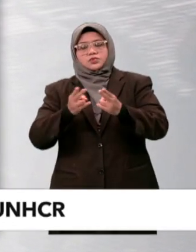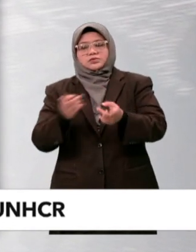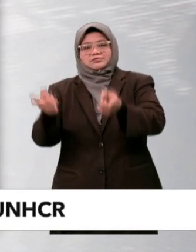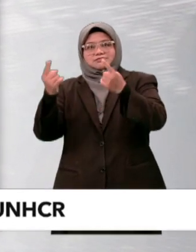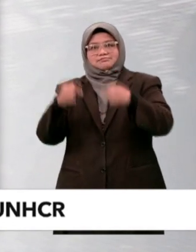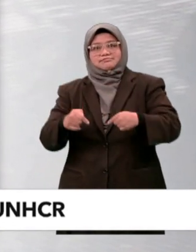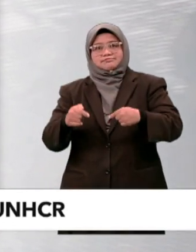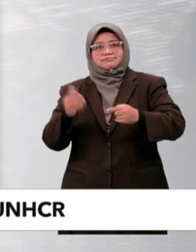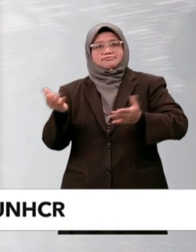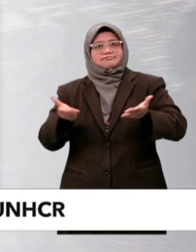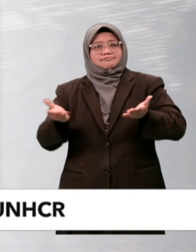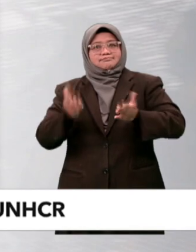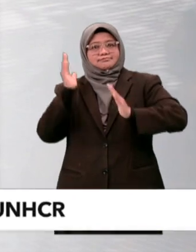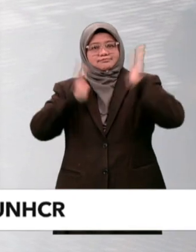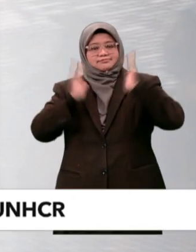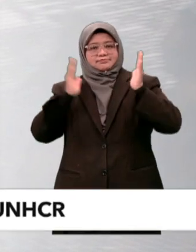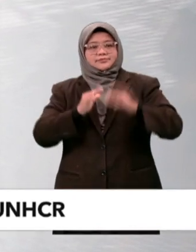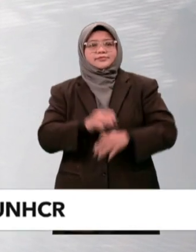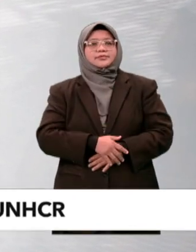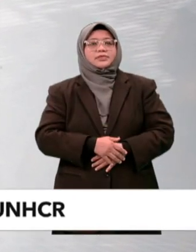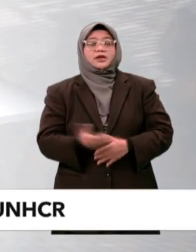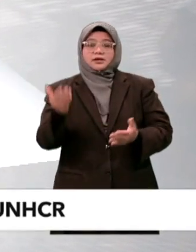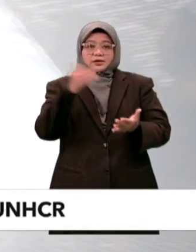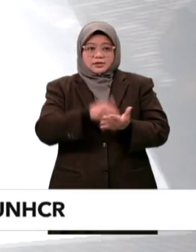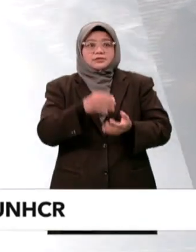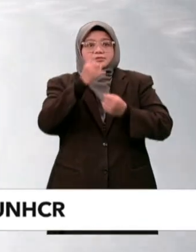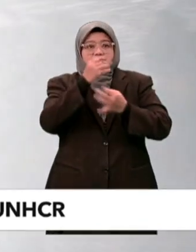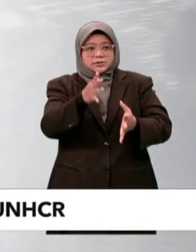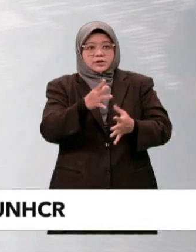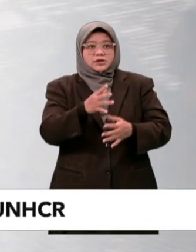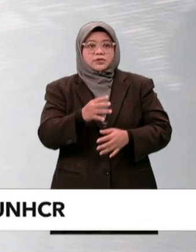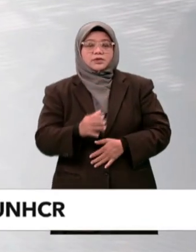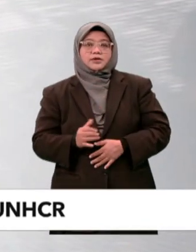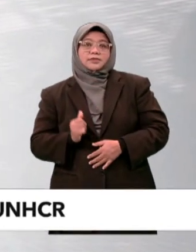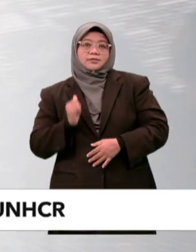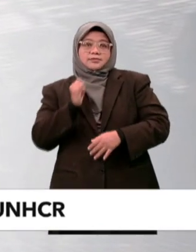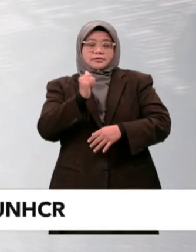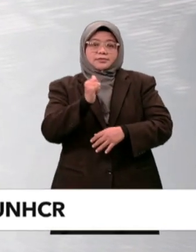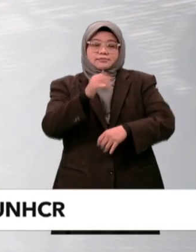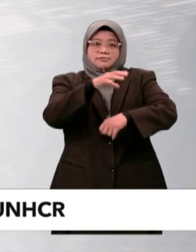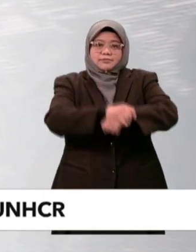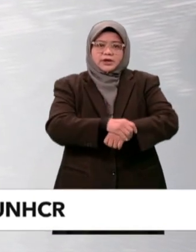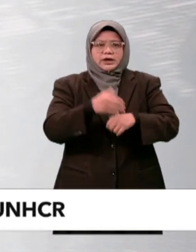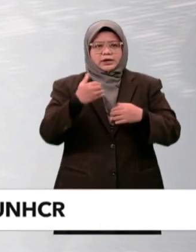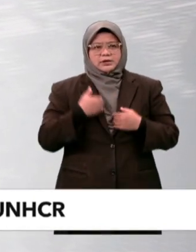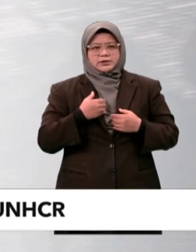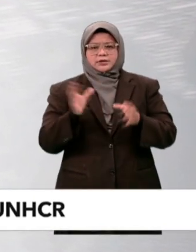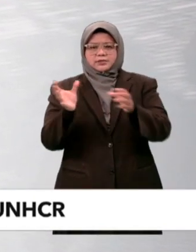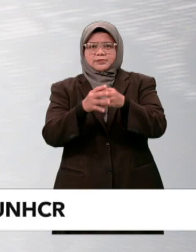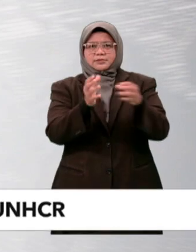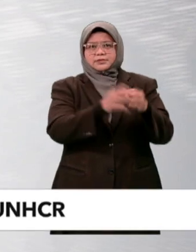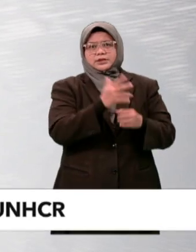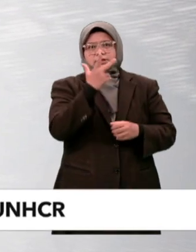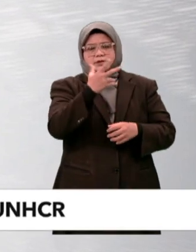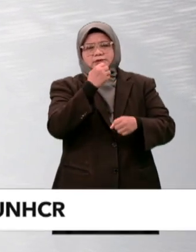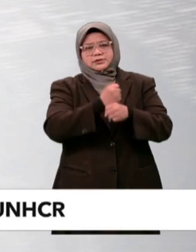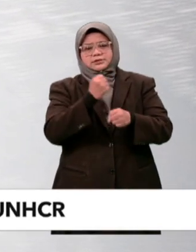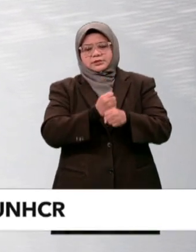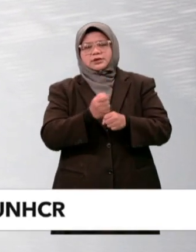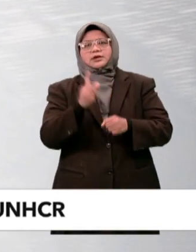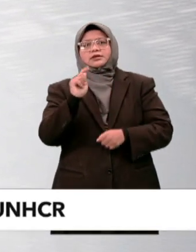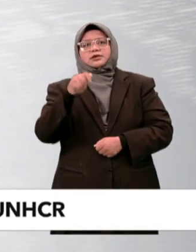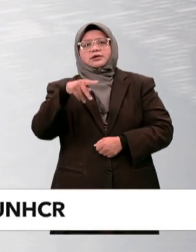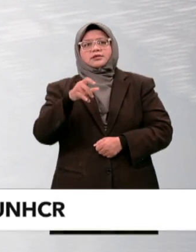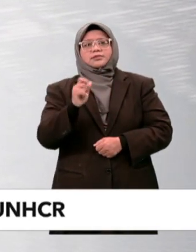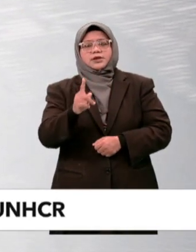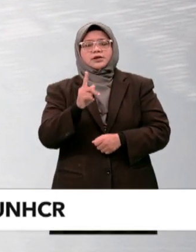mereka Semenjak itu Khairu Zaini berkata dalam serbuan itu pihaknya memberi asing yang bekerja di tapak pembinaan